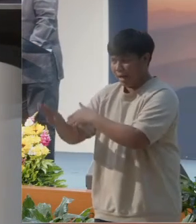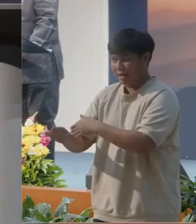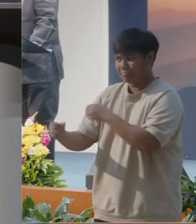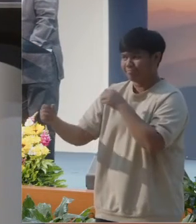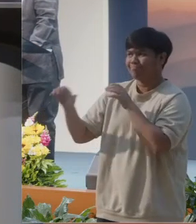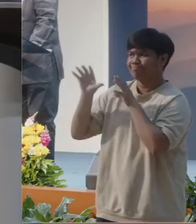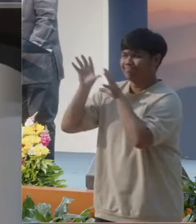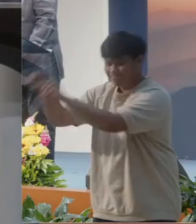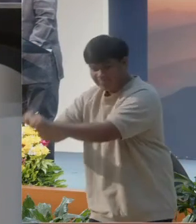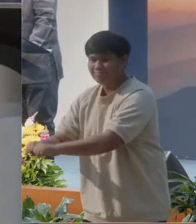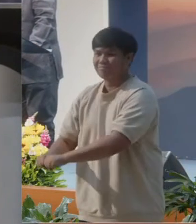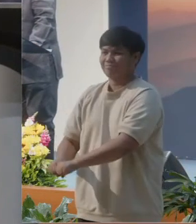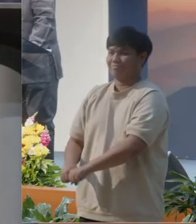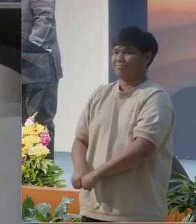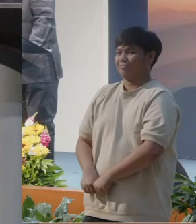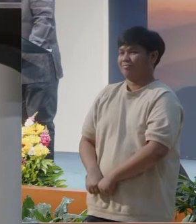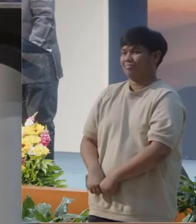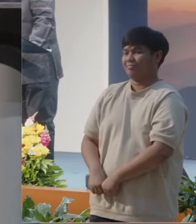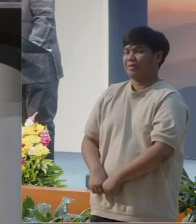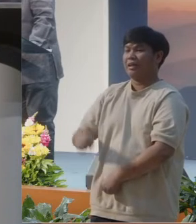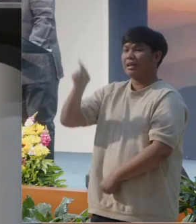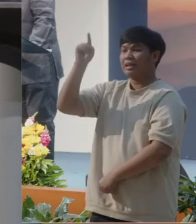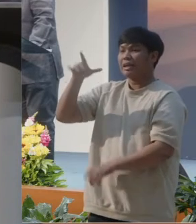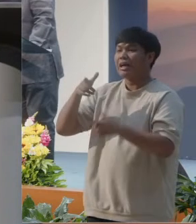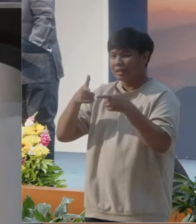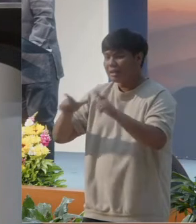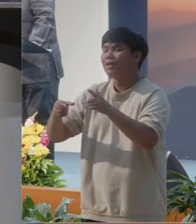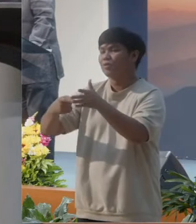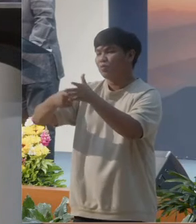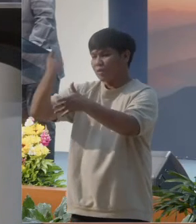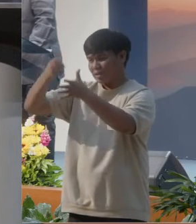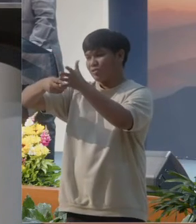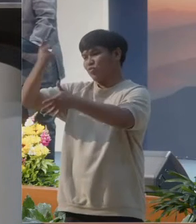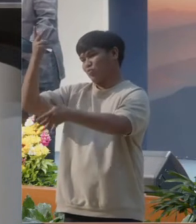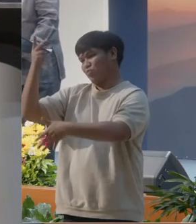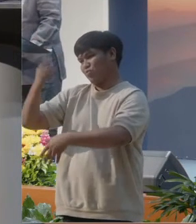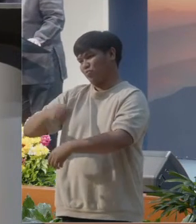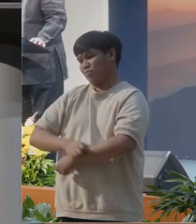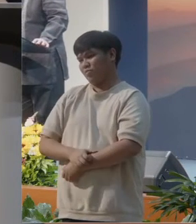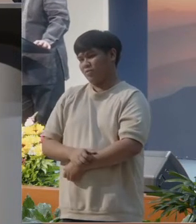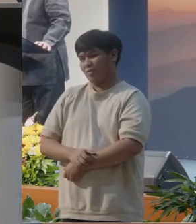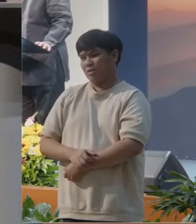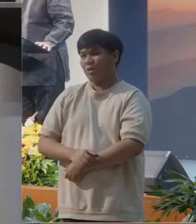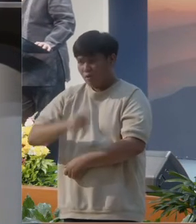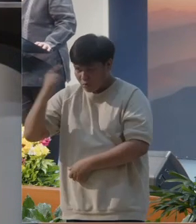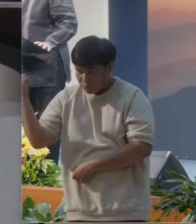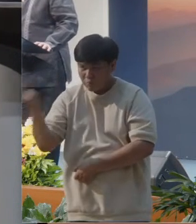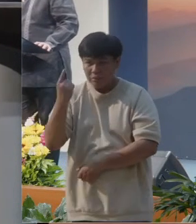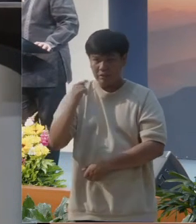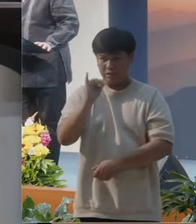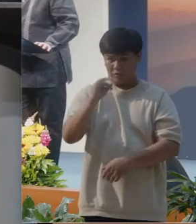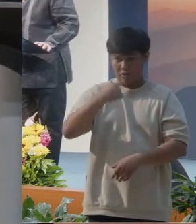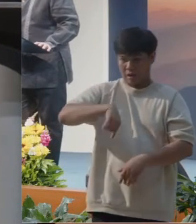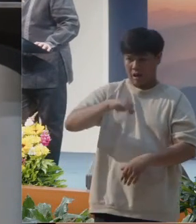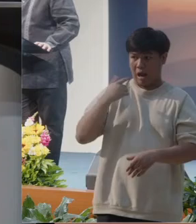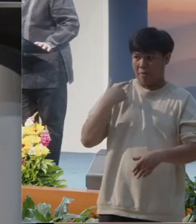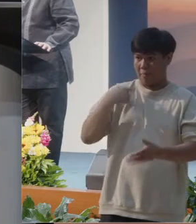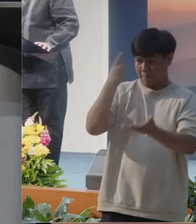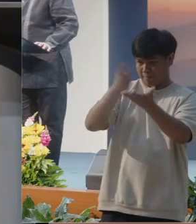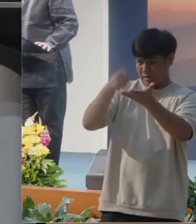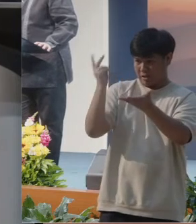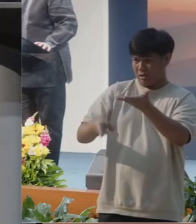pagkatalo. God is a God of second chances. Kadalasan binabalik po tayo ng ating Panginoon kung saan tayo malaking